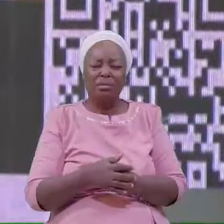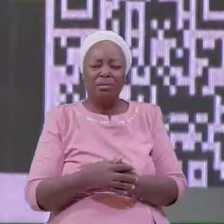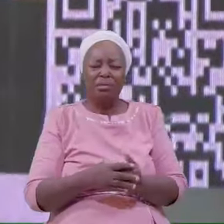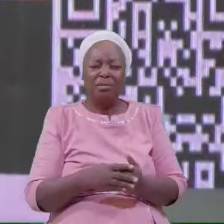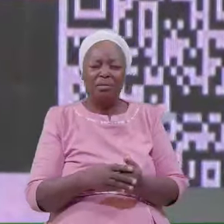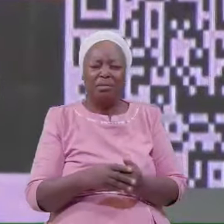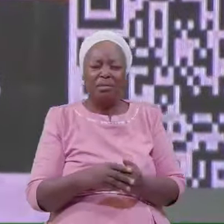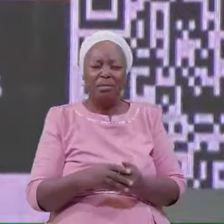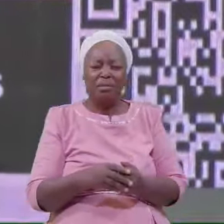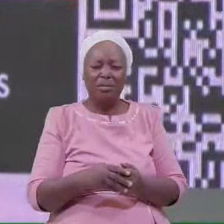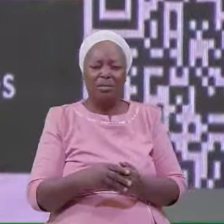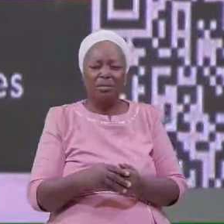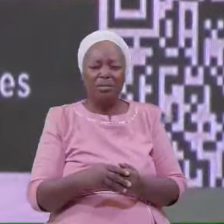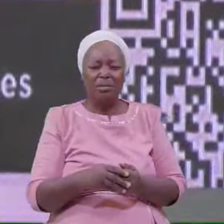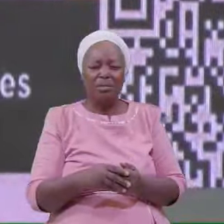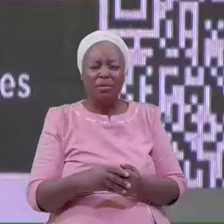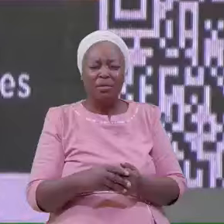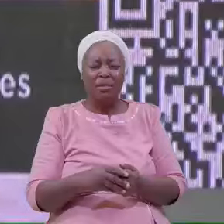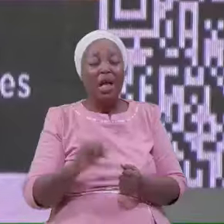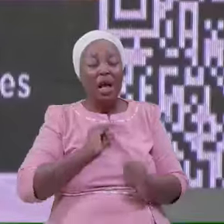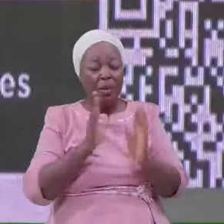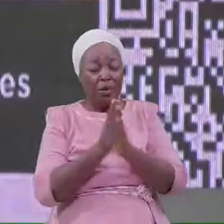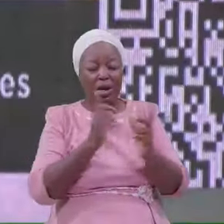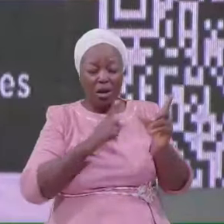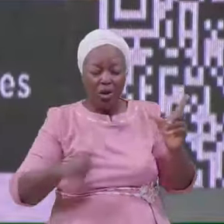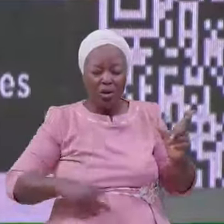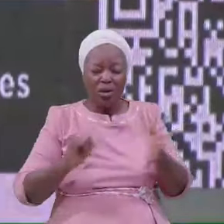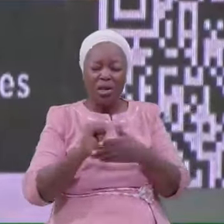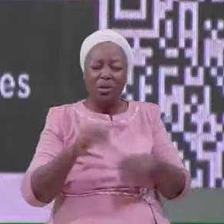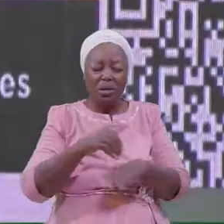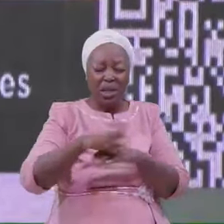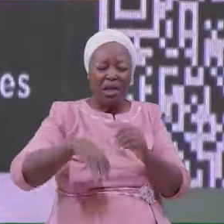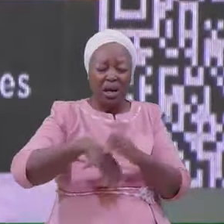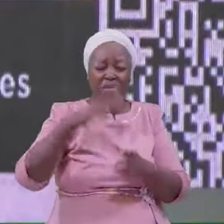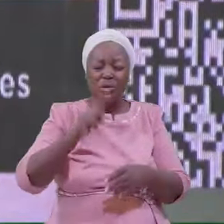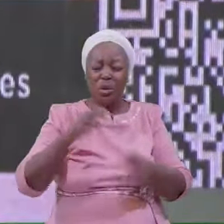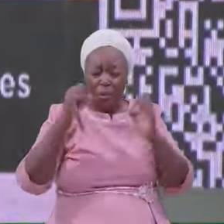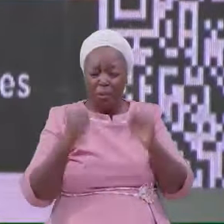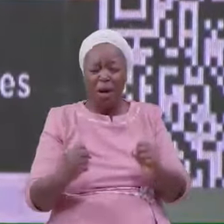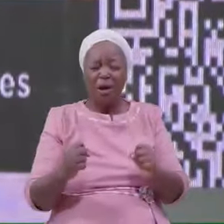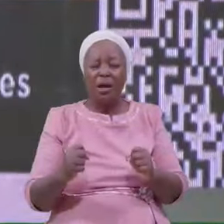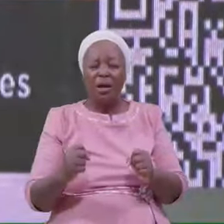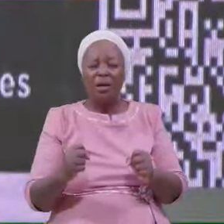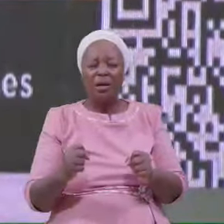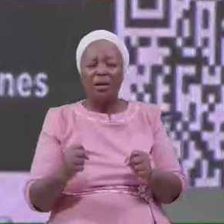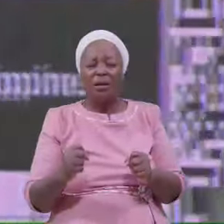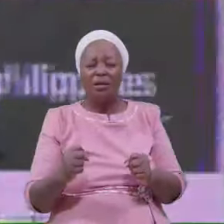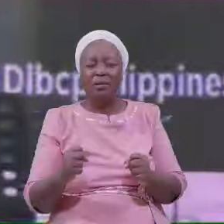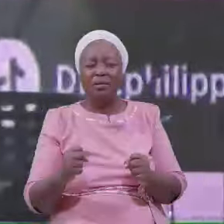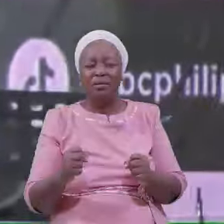karamdamang nakamamatay, I pray, Lord, you send forth your power. Panginoon, hipuin mo ng iyong kapangyarihan. That